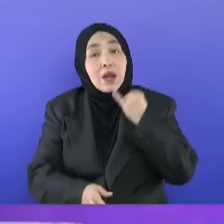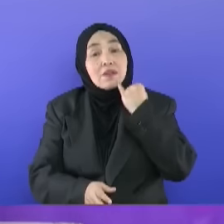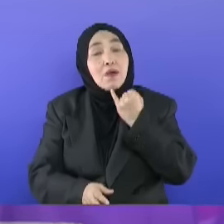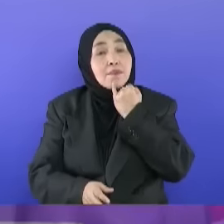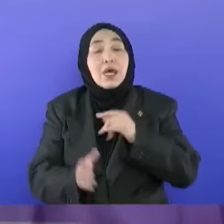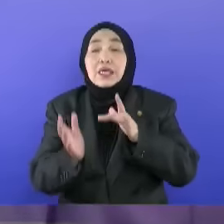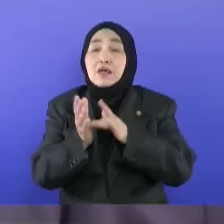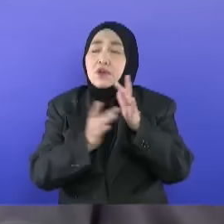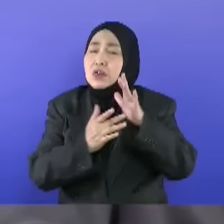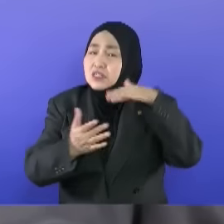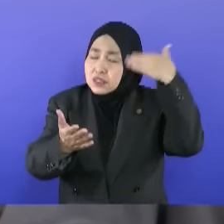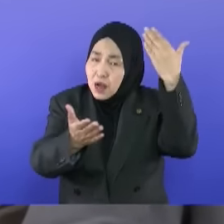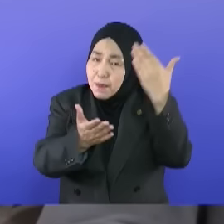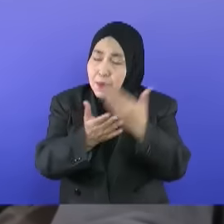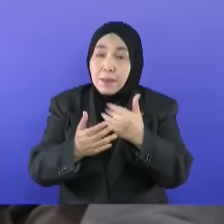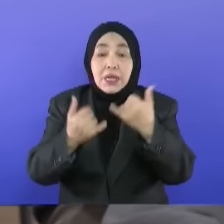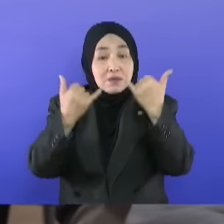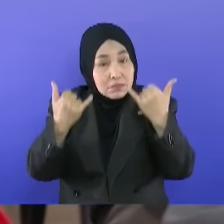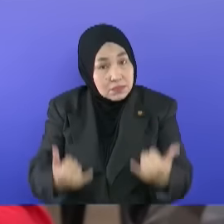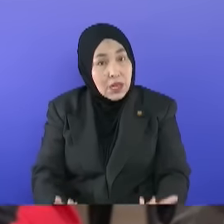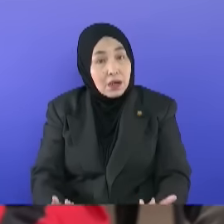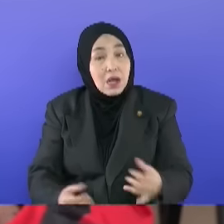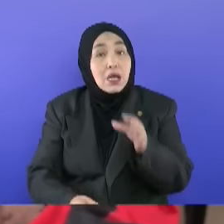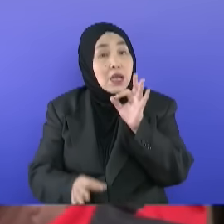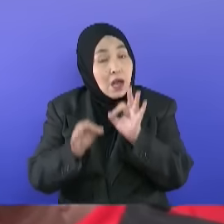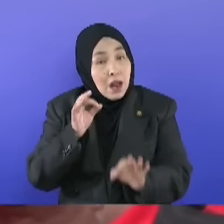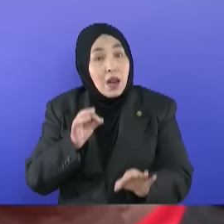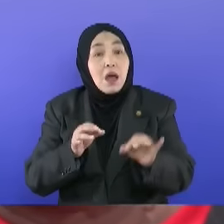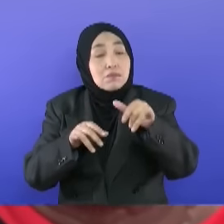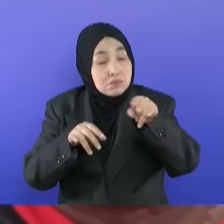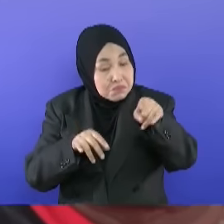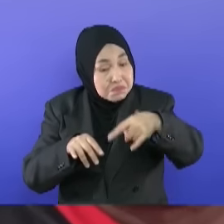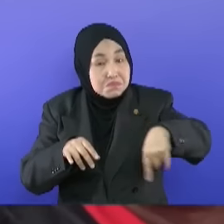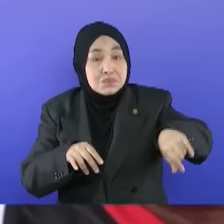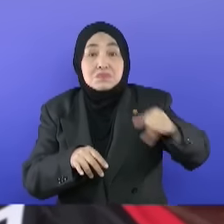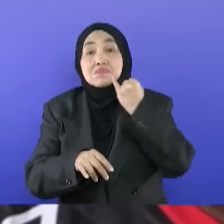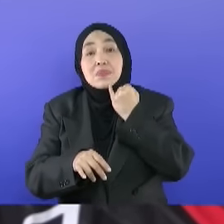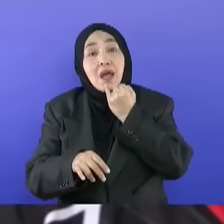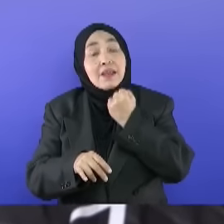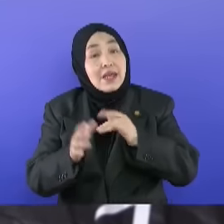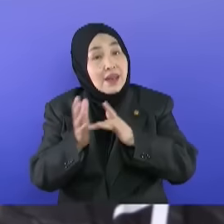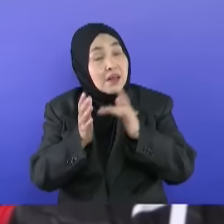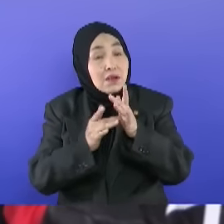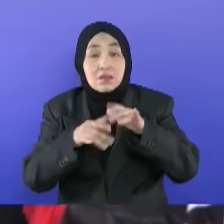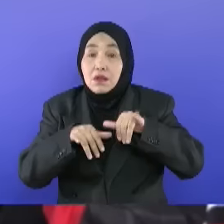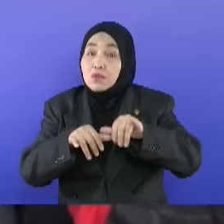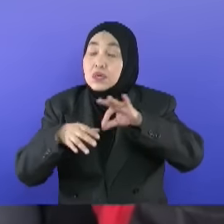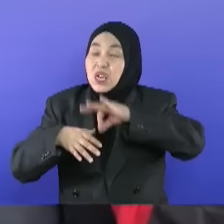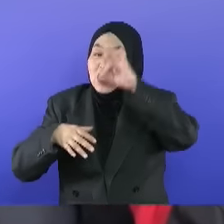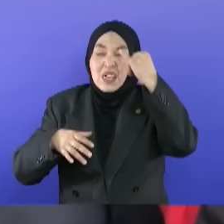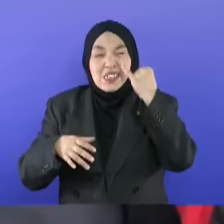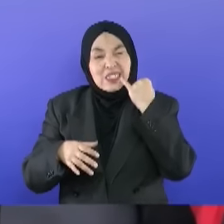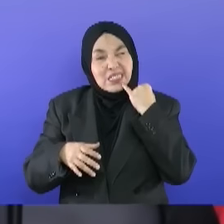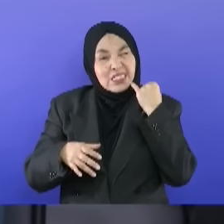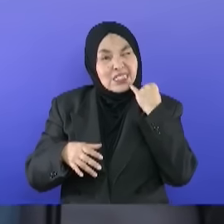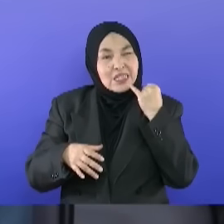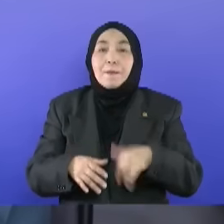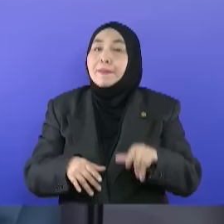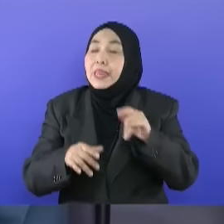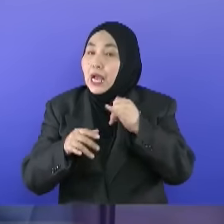Kristian sampailah kepada zaman ini. Kalau mereka masih lagi dengan jiwa yang dengki,